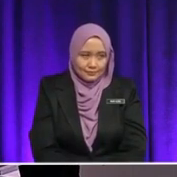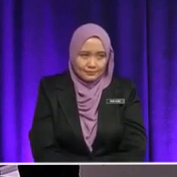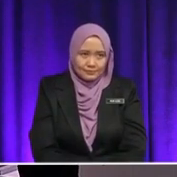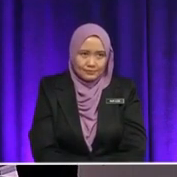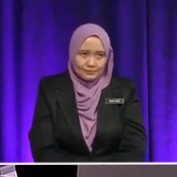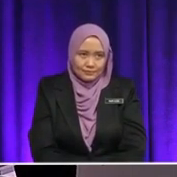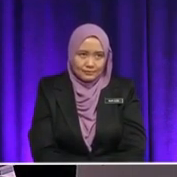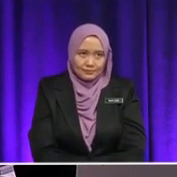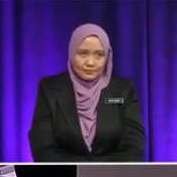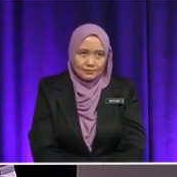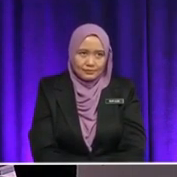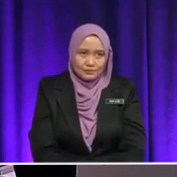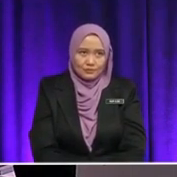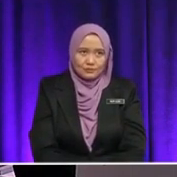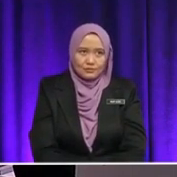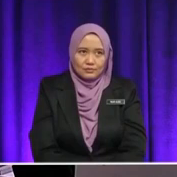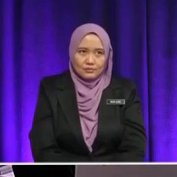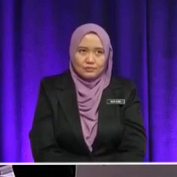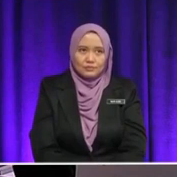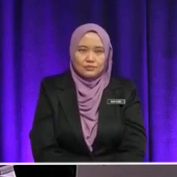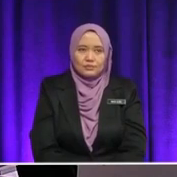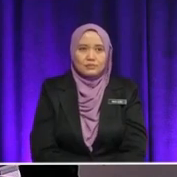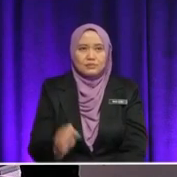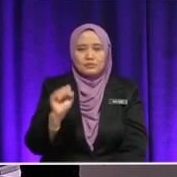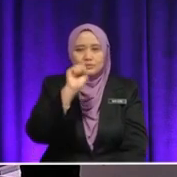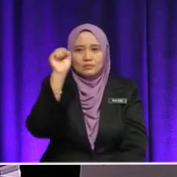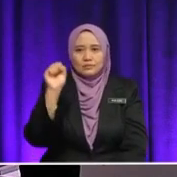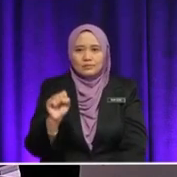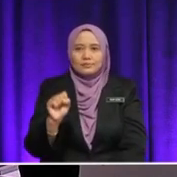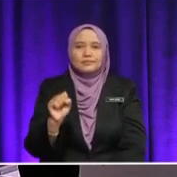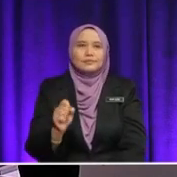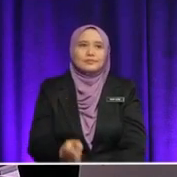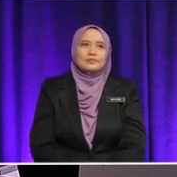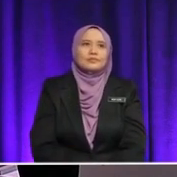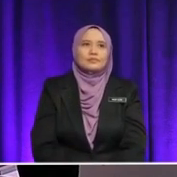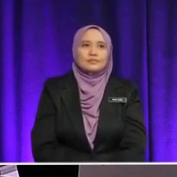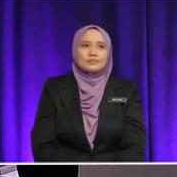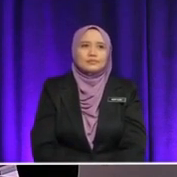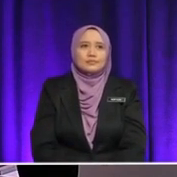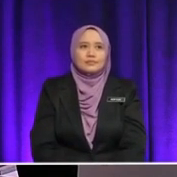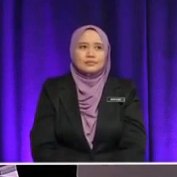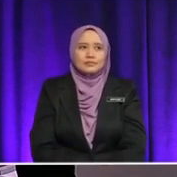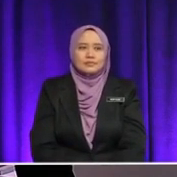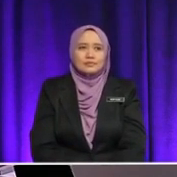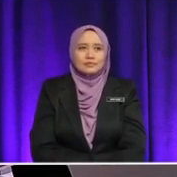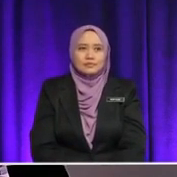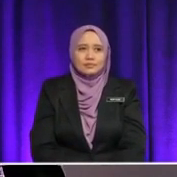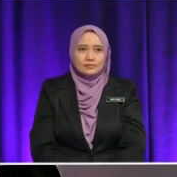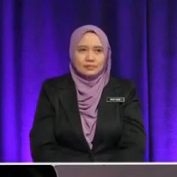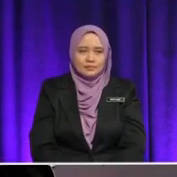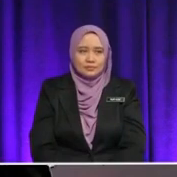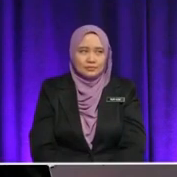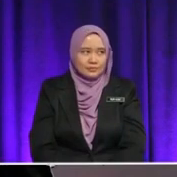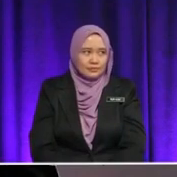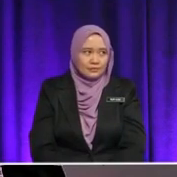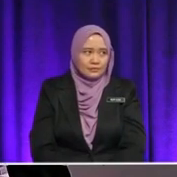soale soale pengukuhan jika betul soalnya pengukuhan Saya nak minta aku mau baca ajukan